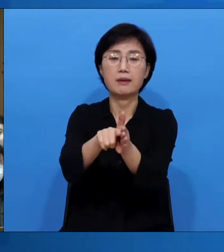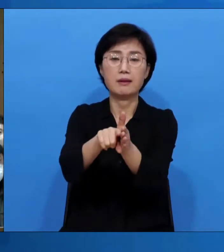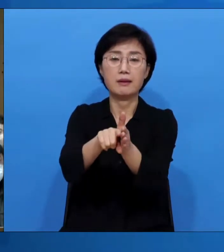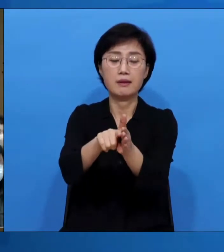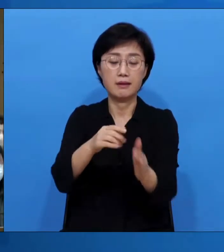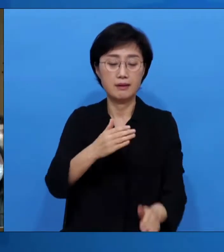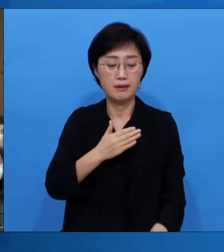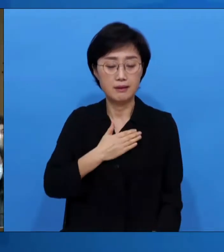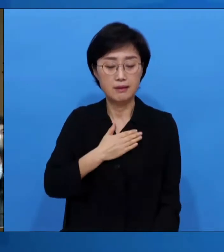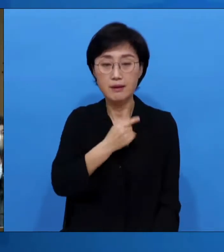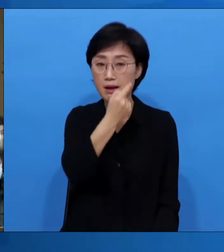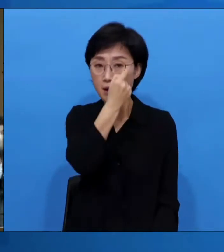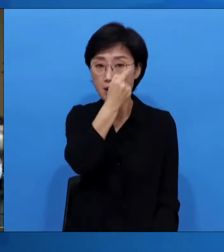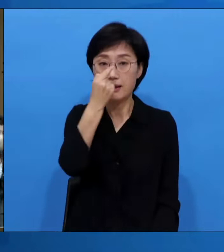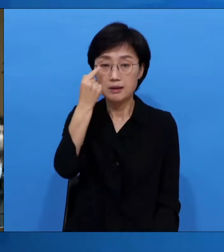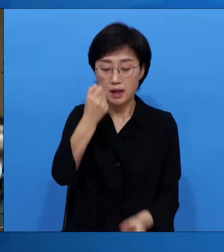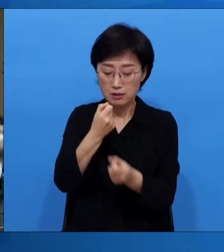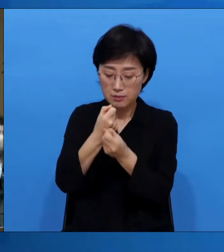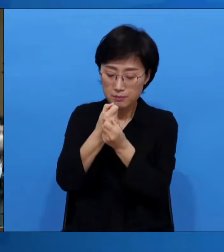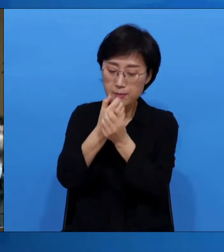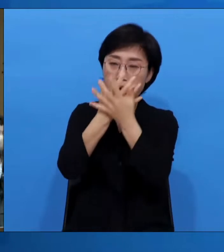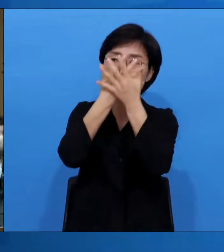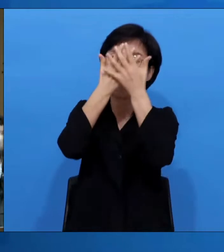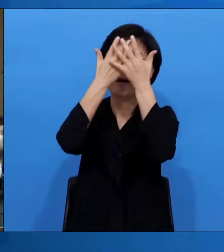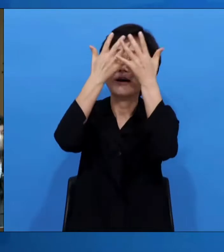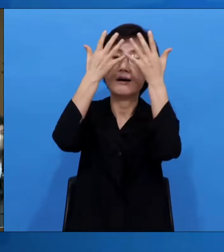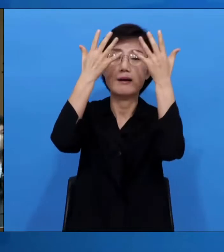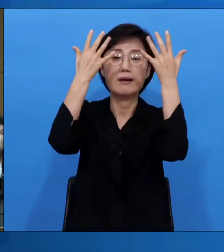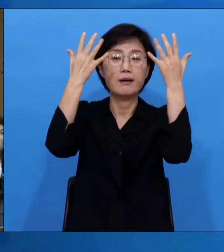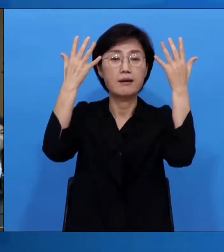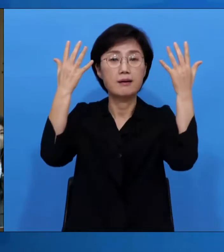오늘 믿고서 내 눈